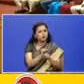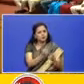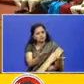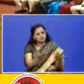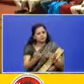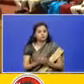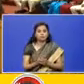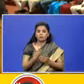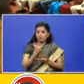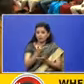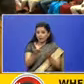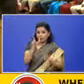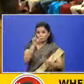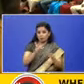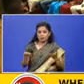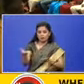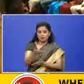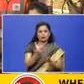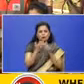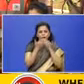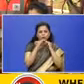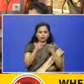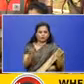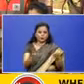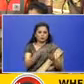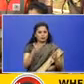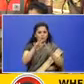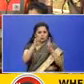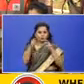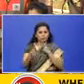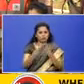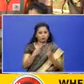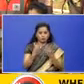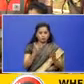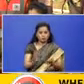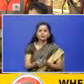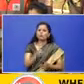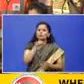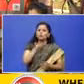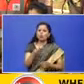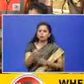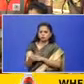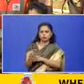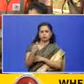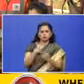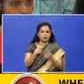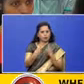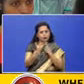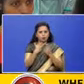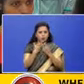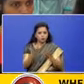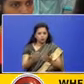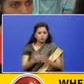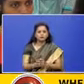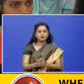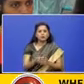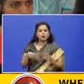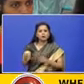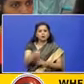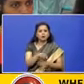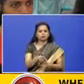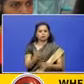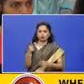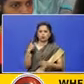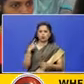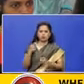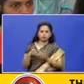प्यारे देशवासियों, जब स्टूडेंट्स की बात आए, युवा शक्ति की बात आए, नेतृत्व शक्ति